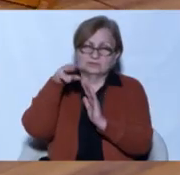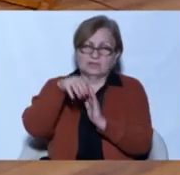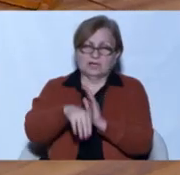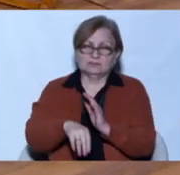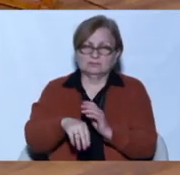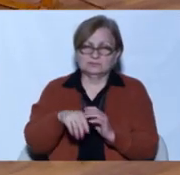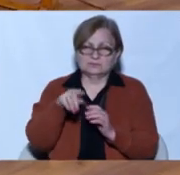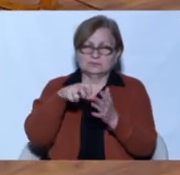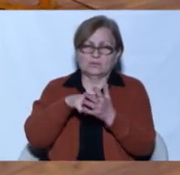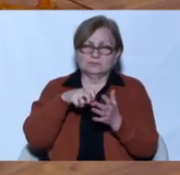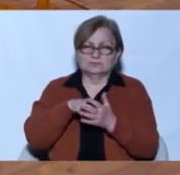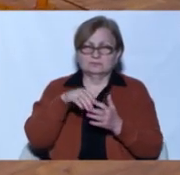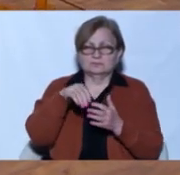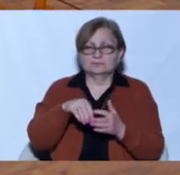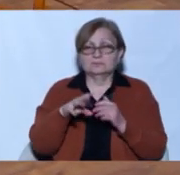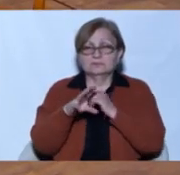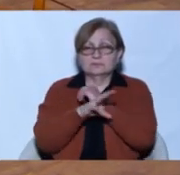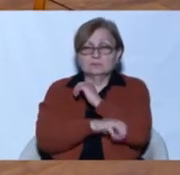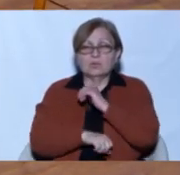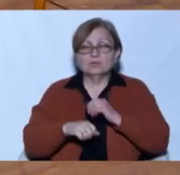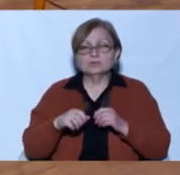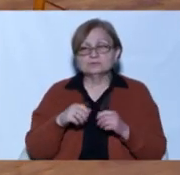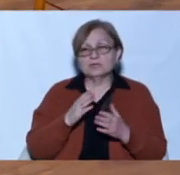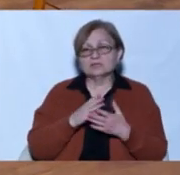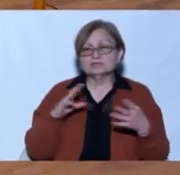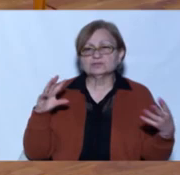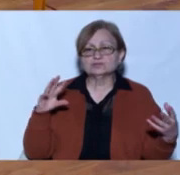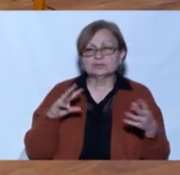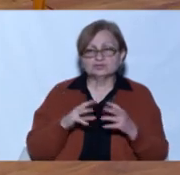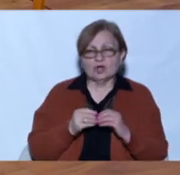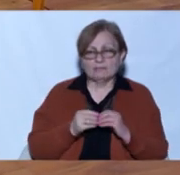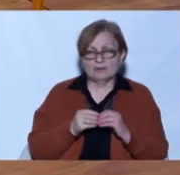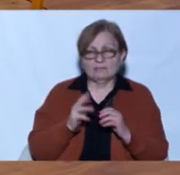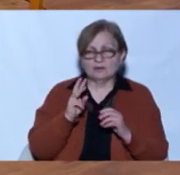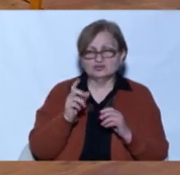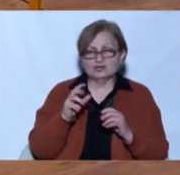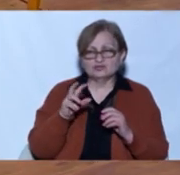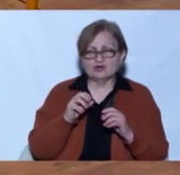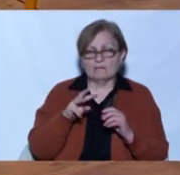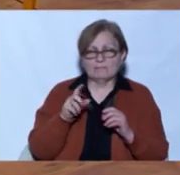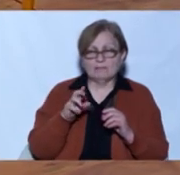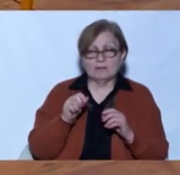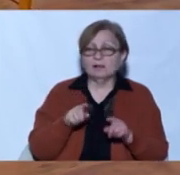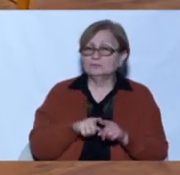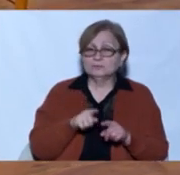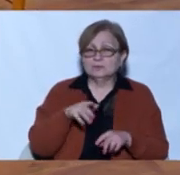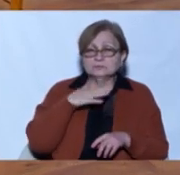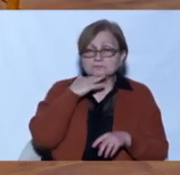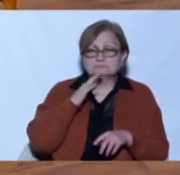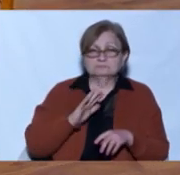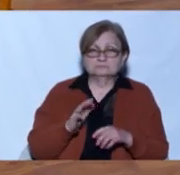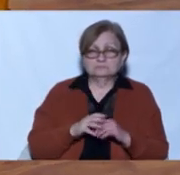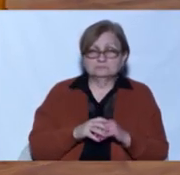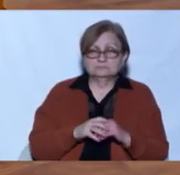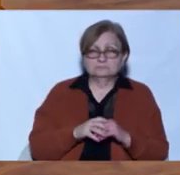გადმოსცეთ. და აი ბოლოს შეაჯამებთ თქვენ მასალას, მაგრამ ესეც არ არის საკმარისი იმისთვის,